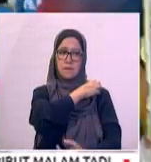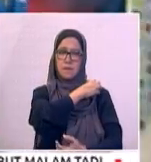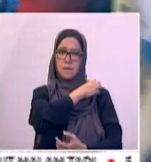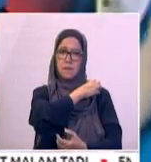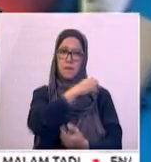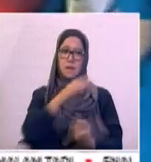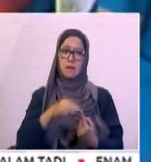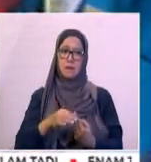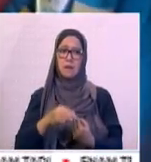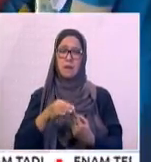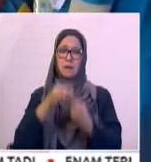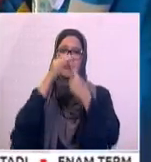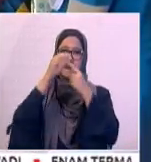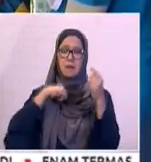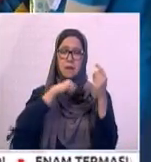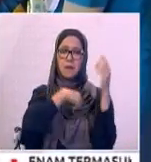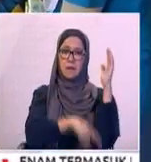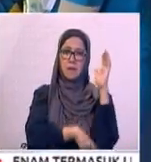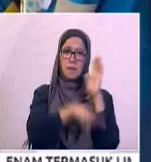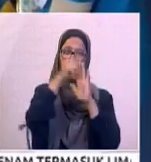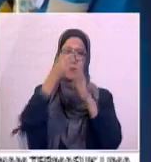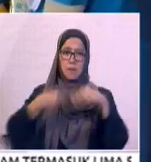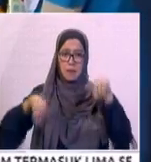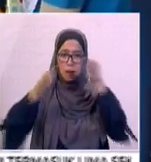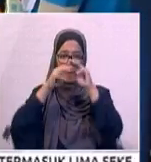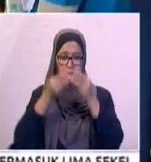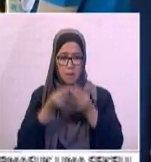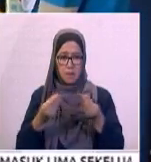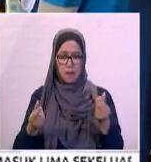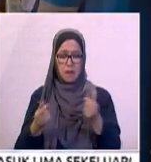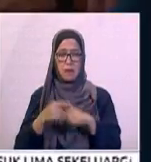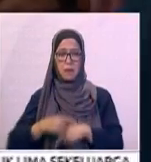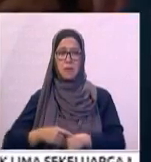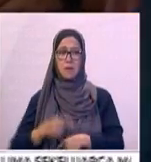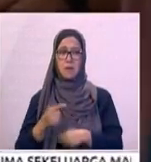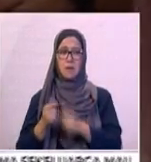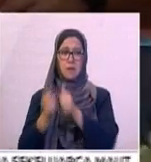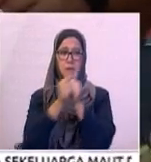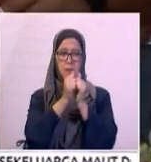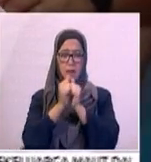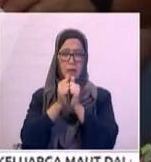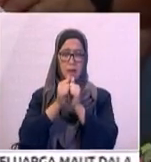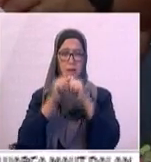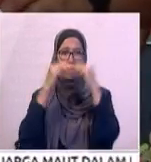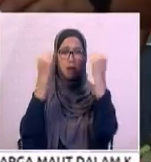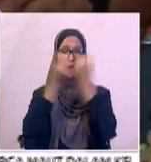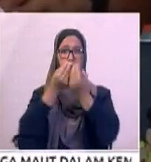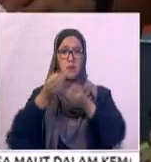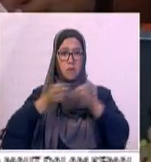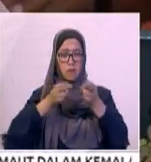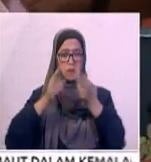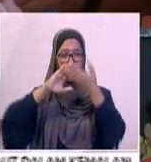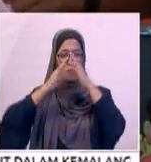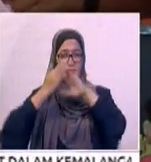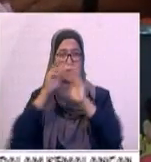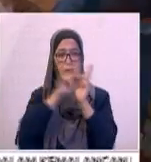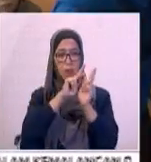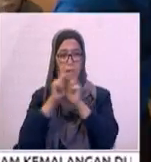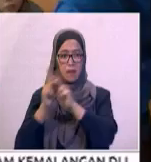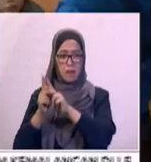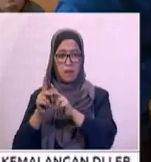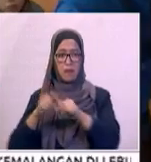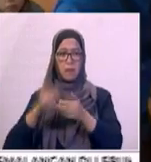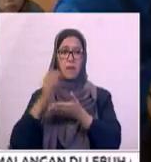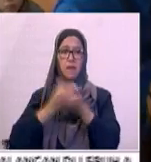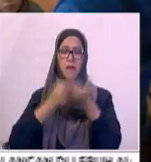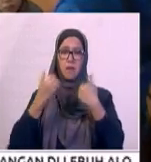Tanah, Nurihan Bahari, yang menziarahi bayi tersebut bersama Majlis Pengurusan Komuniti Kampung memaklumkan pihaknya telah merujuk perkara